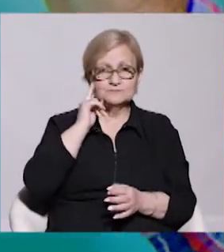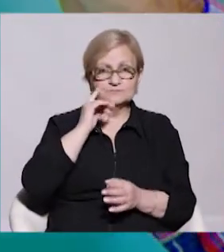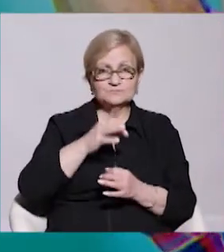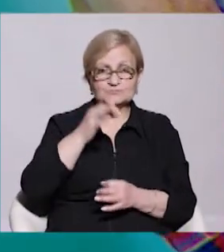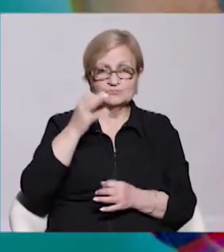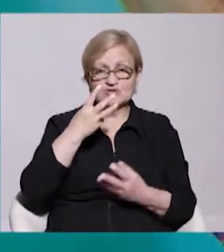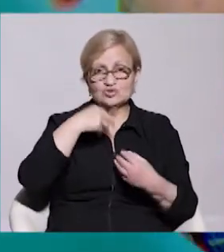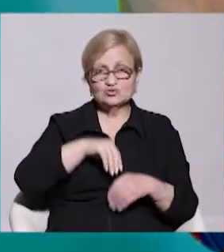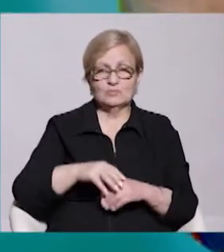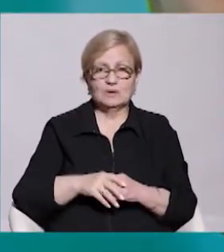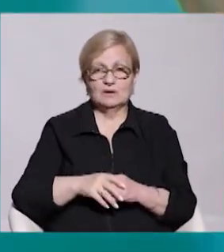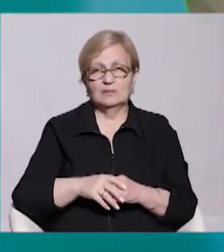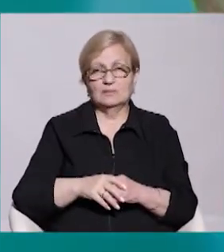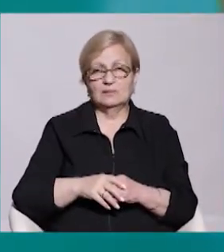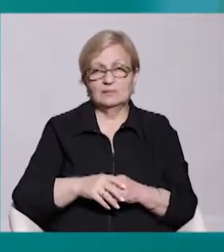შეჭამა